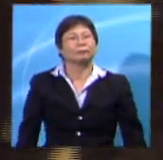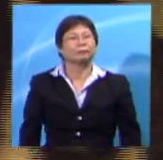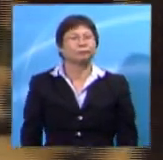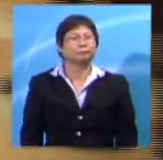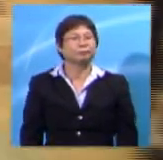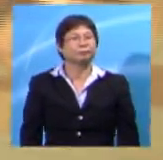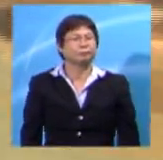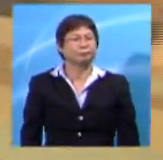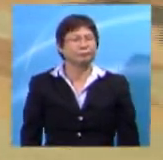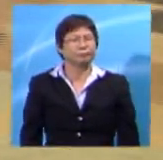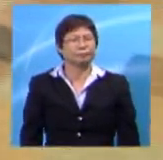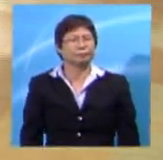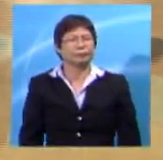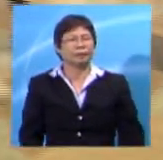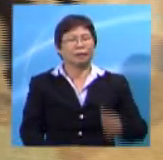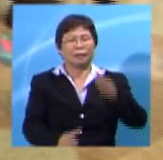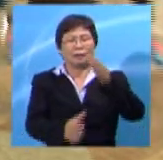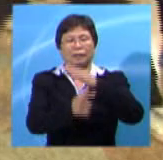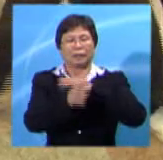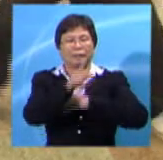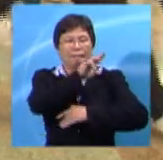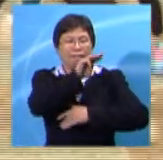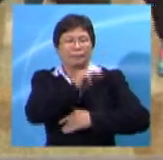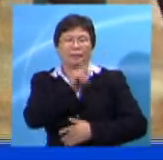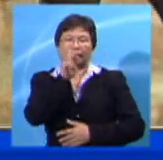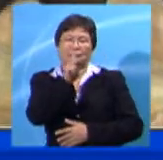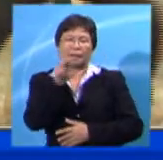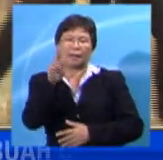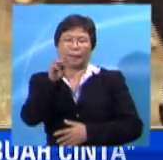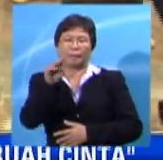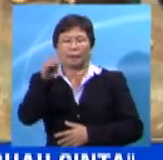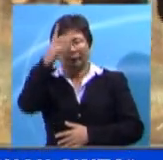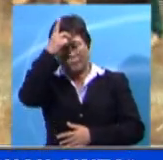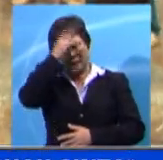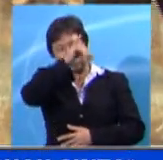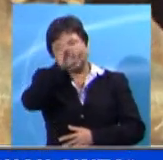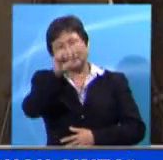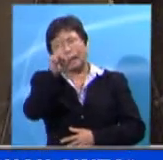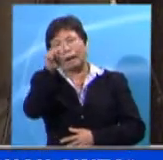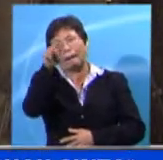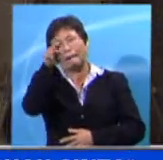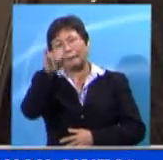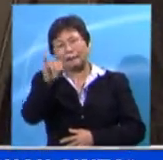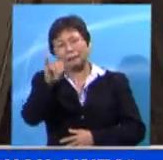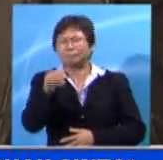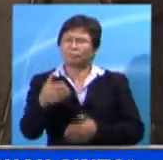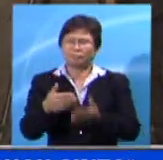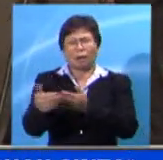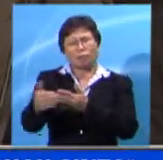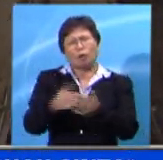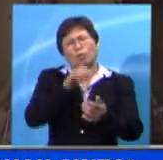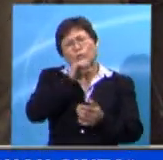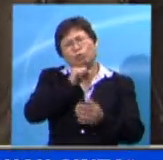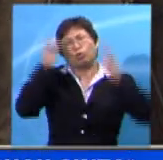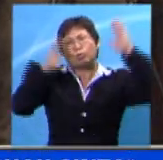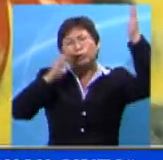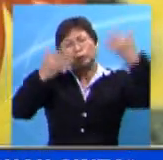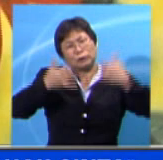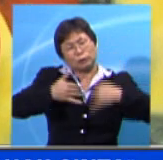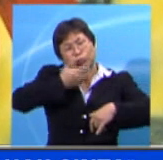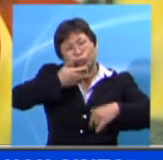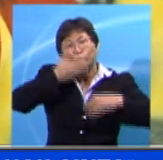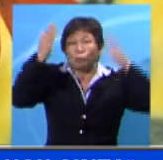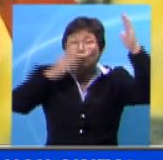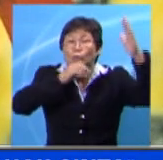dikenang menurut timbalan menteri komunikasi dan multimedia Datuk Jailani Johari biarpun usia negara kita masih